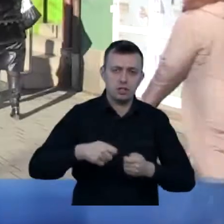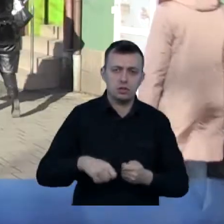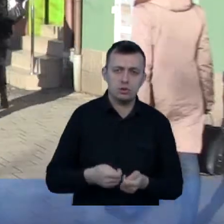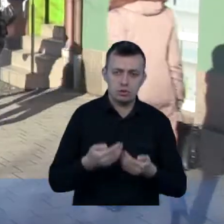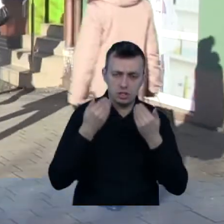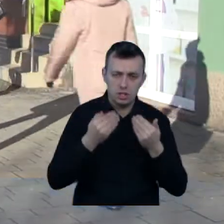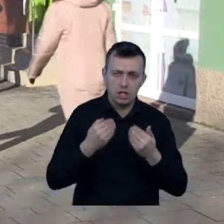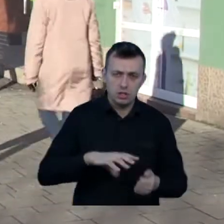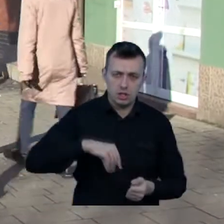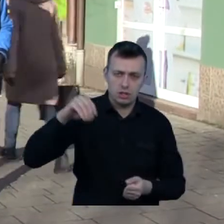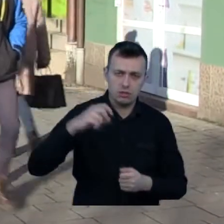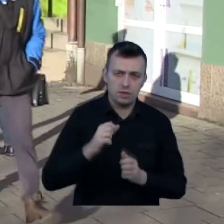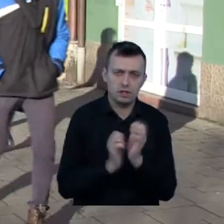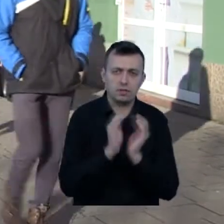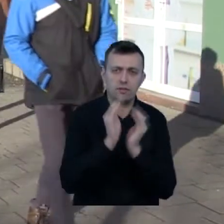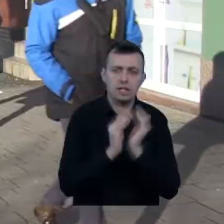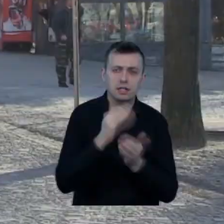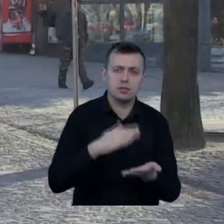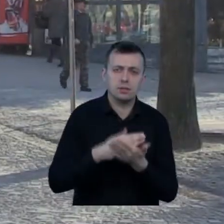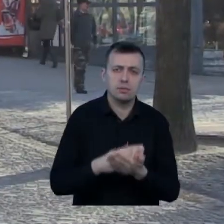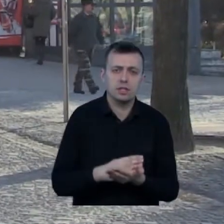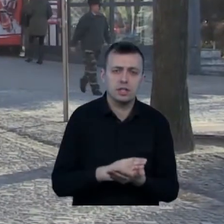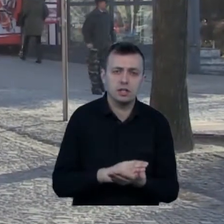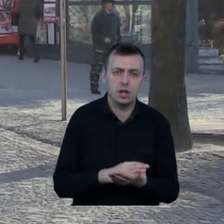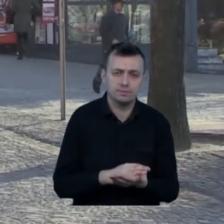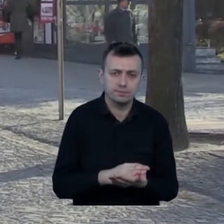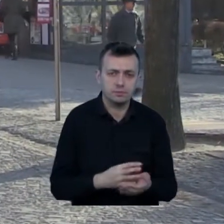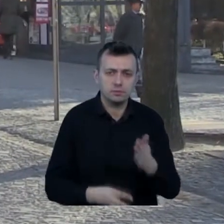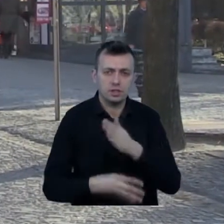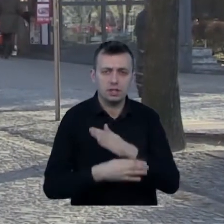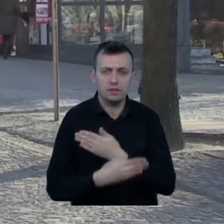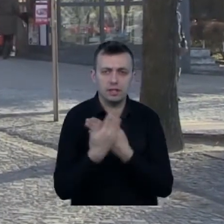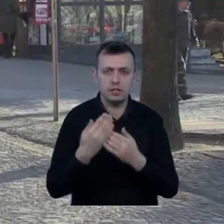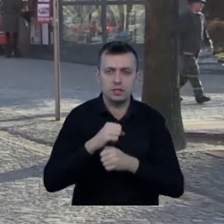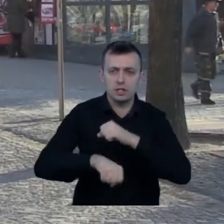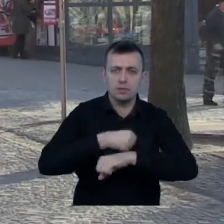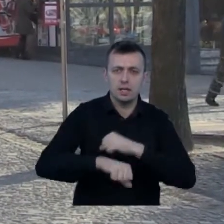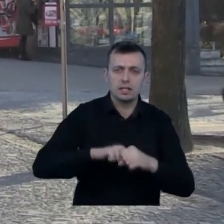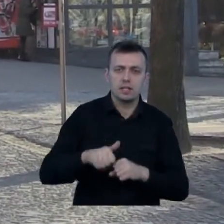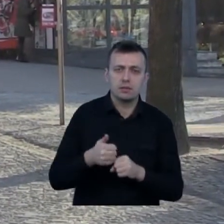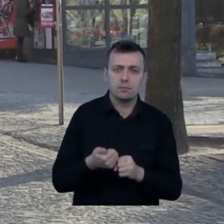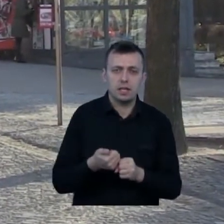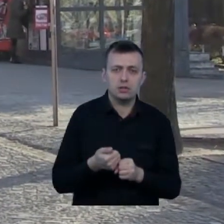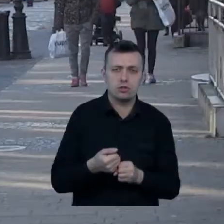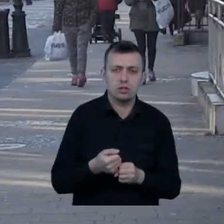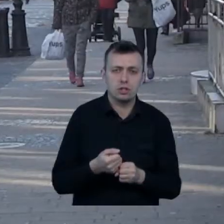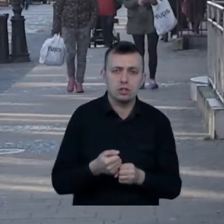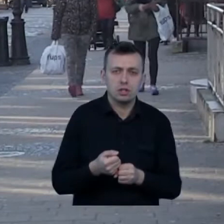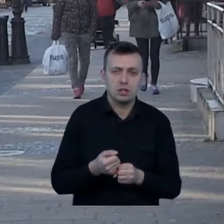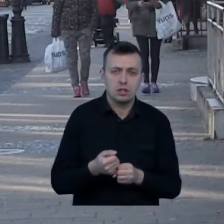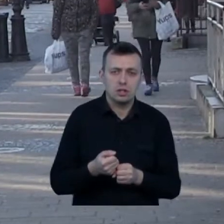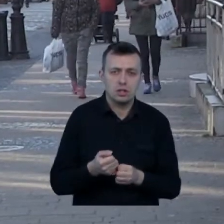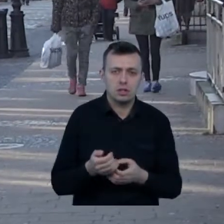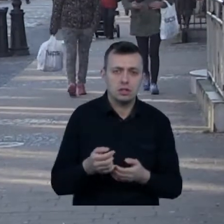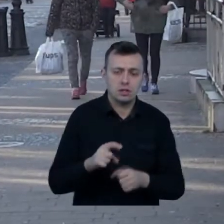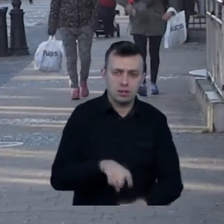Najbardziej relaksujące miesiące to kwiecień i grudzień, które dzięki świętom wielkanocnym i Bożego Narodzenia będą mieć zaledwie 19 dni pracy. Pierwszy długi